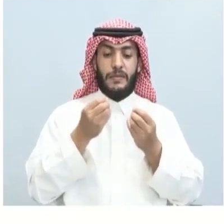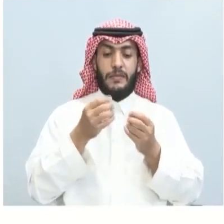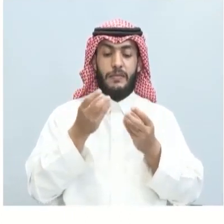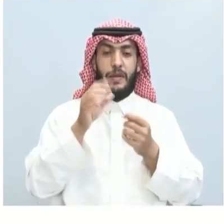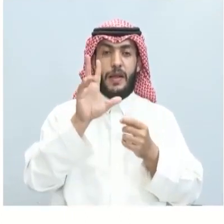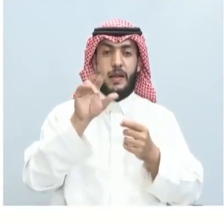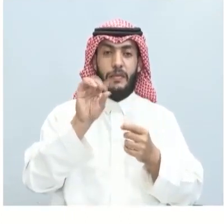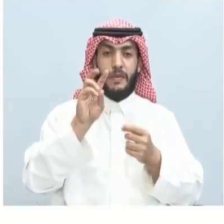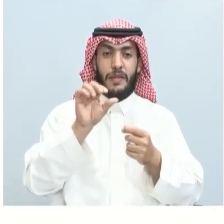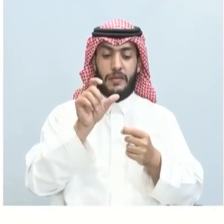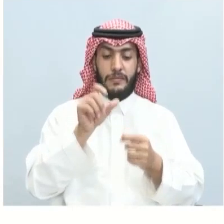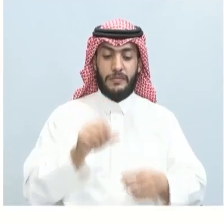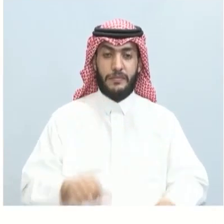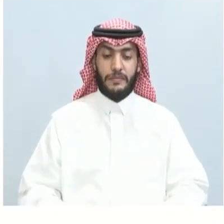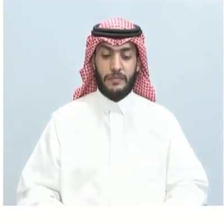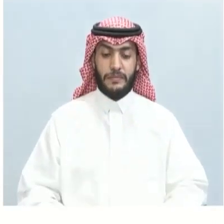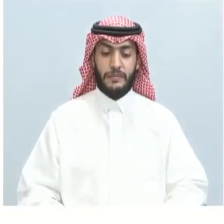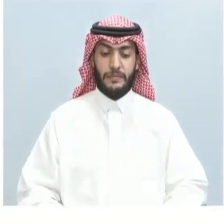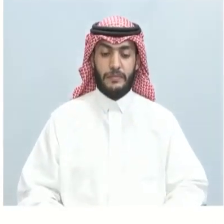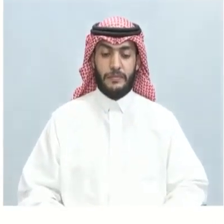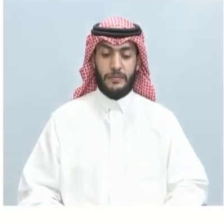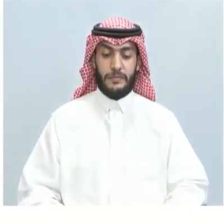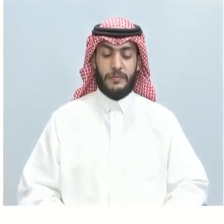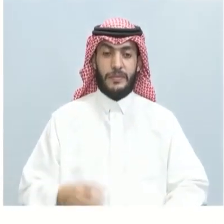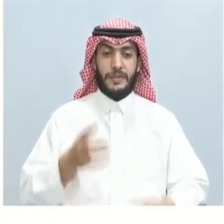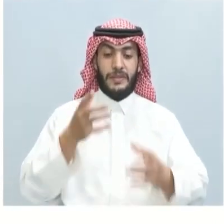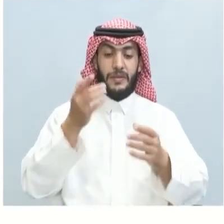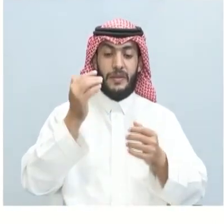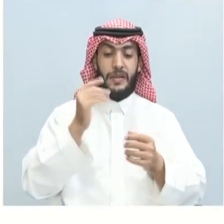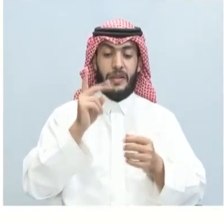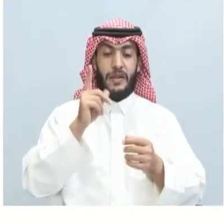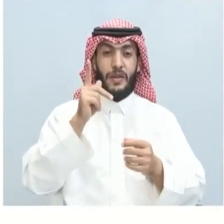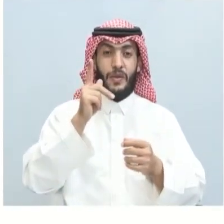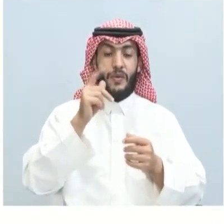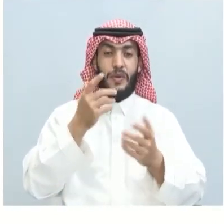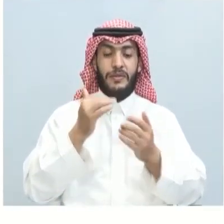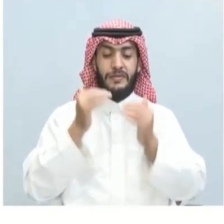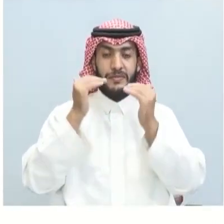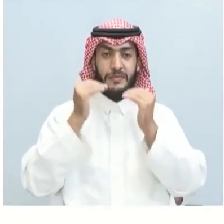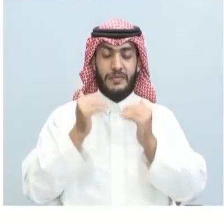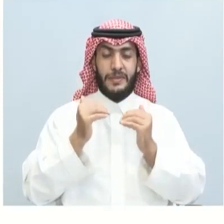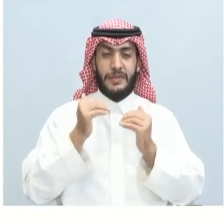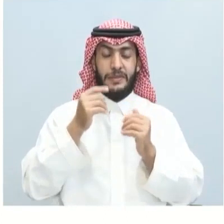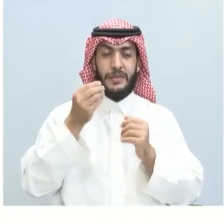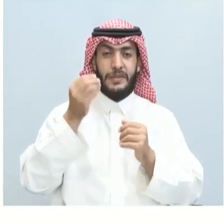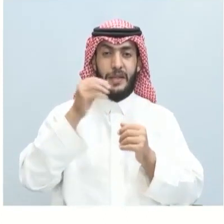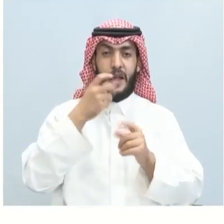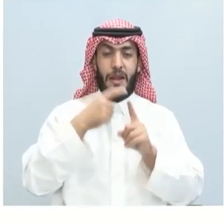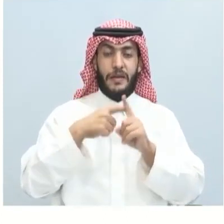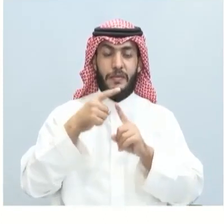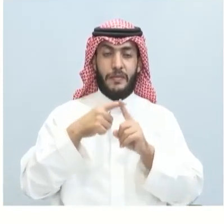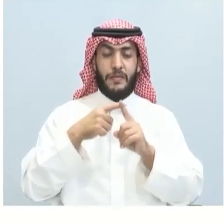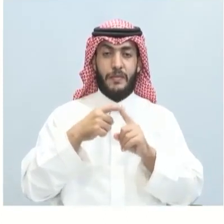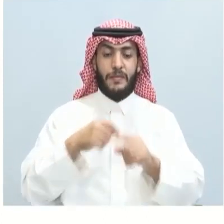تركيز النواتج ماذا سيحدث في قيمه الاي كيو تنخفض قيمه الكي اي كيو عند ارتفاع درجه